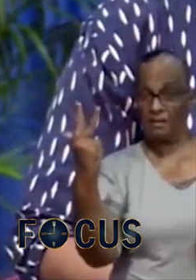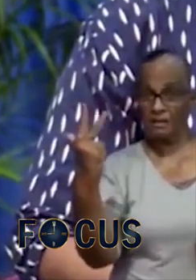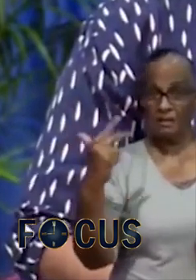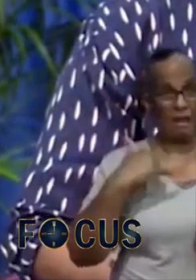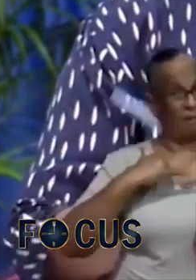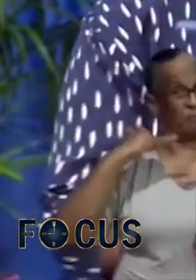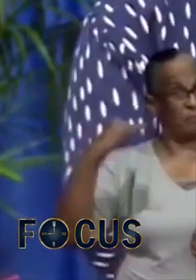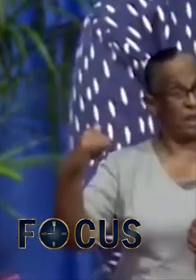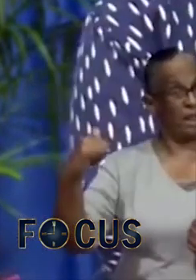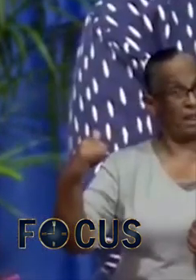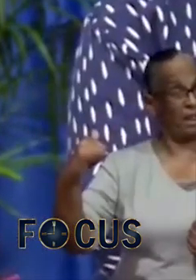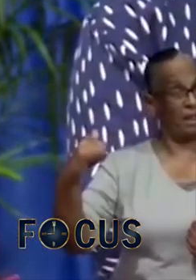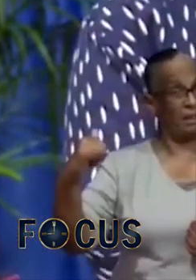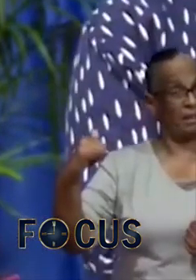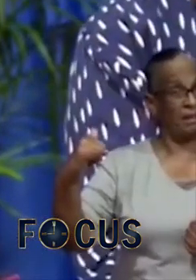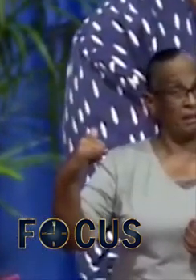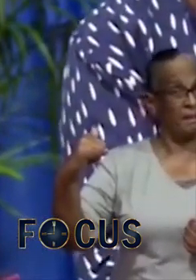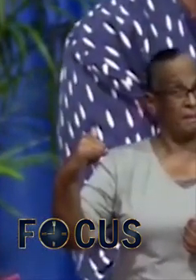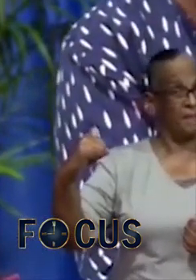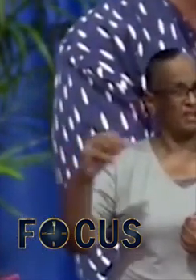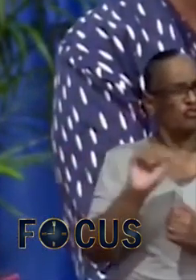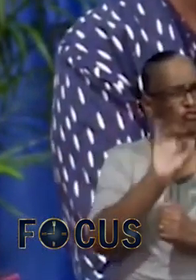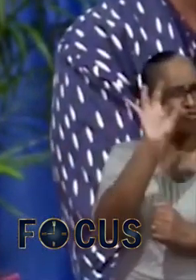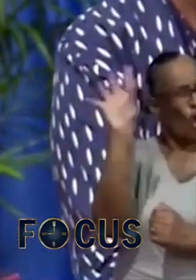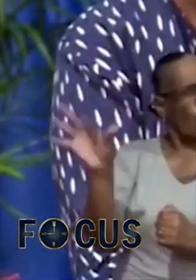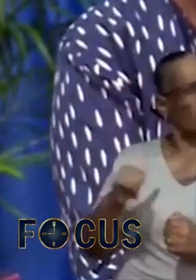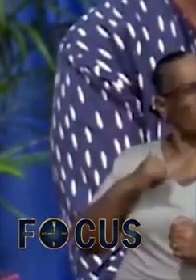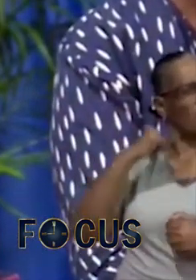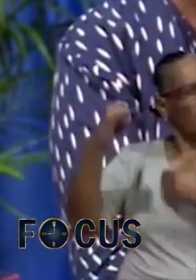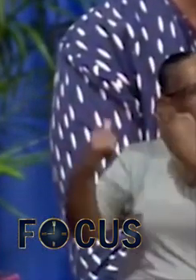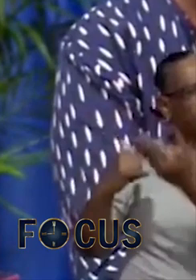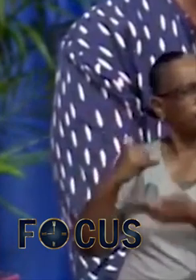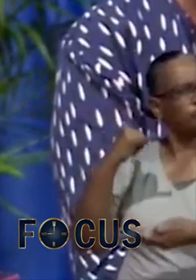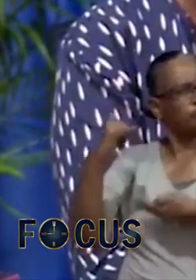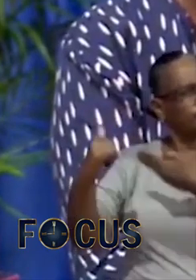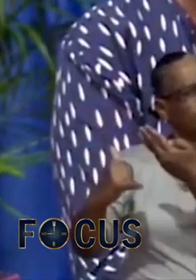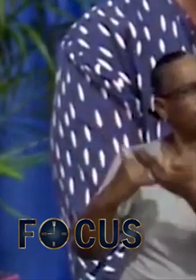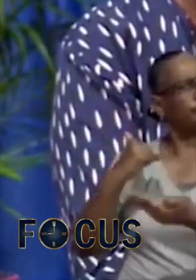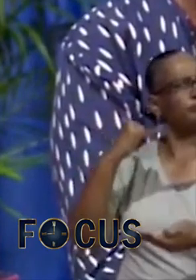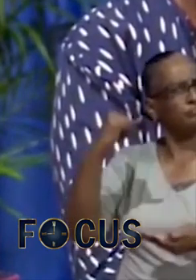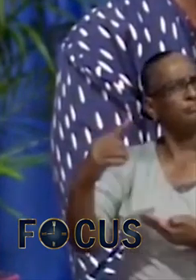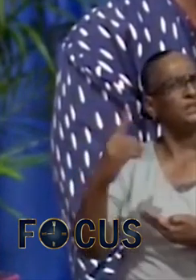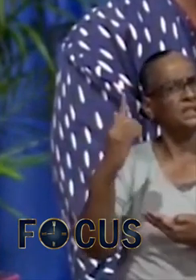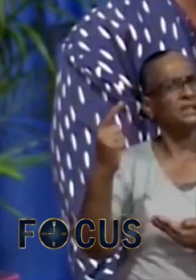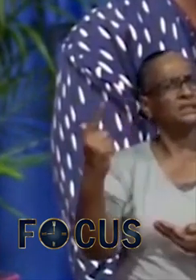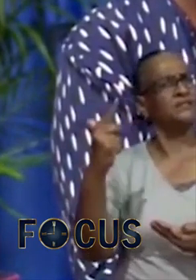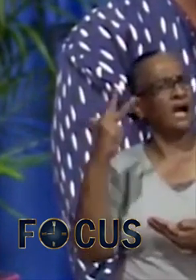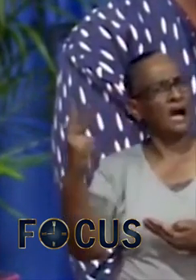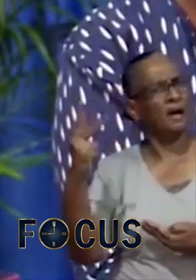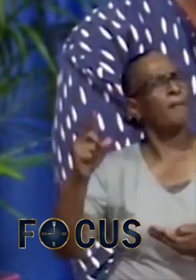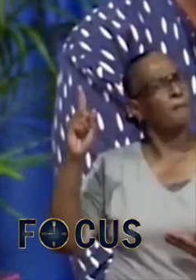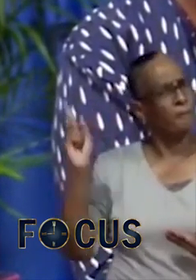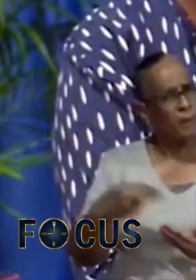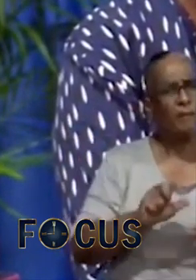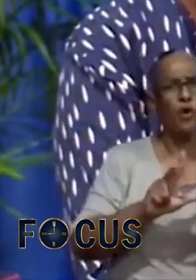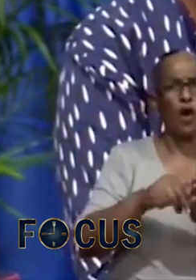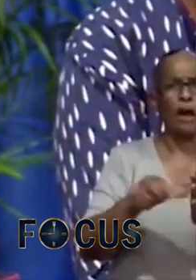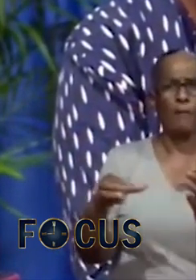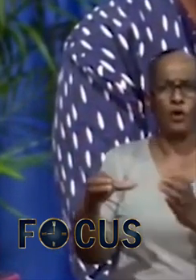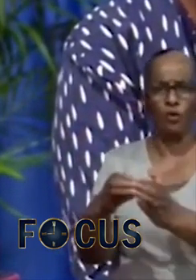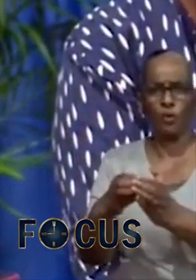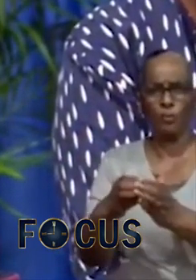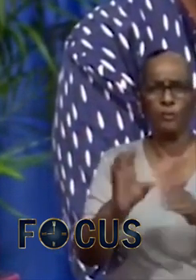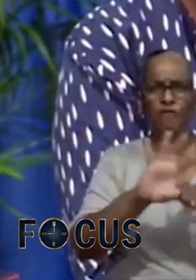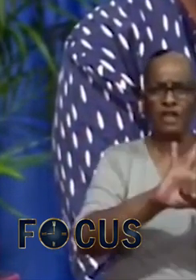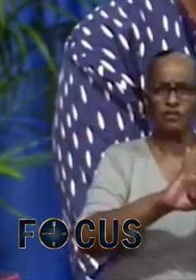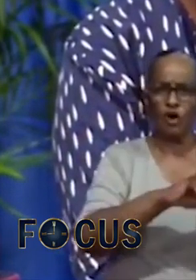melding en de melding is heel duidelijk, wordt dat vanuit 178 meteen in een groepsapp van een